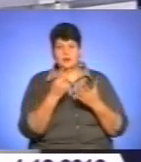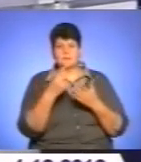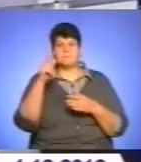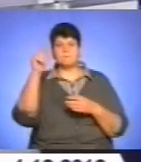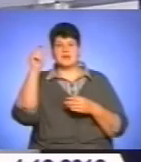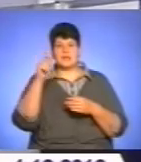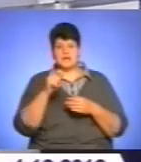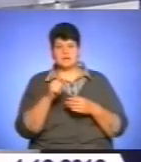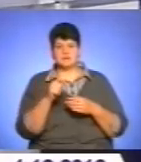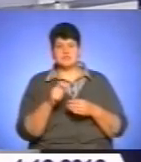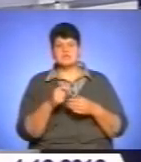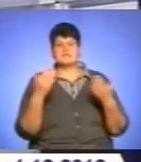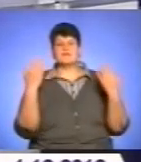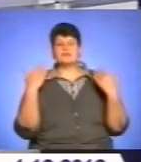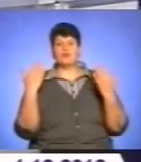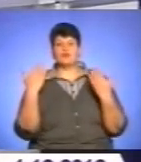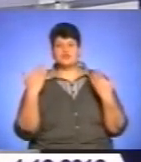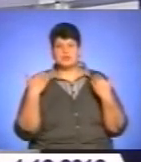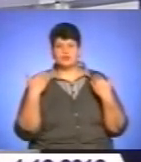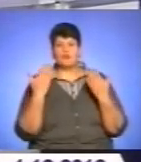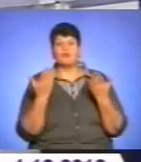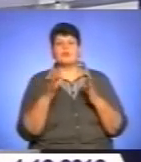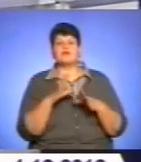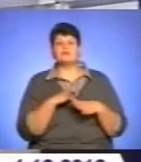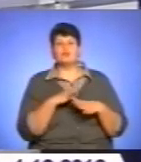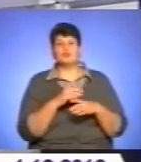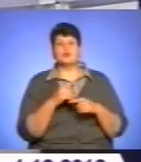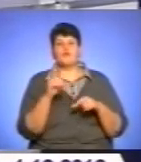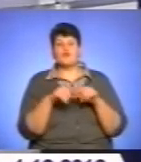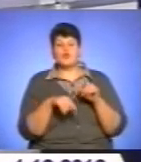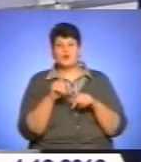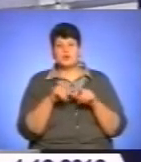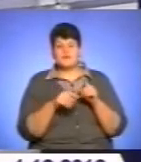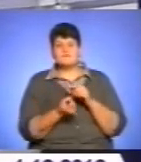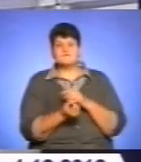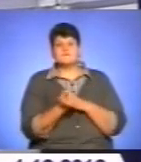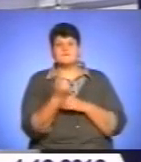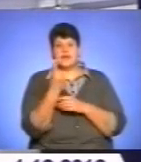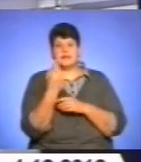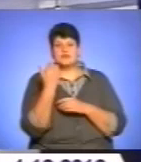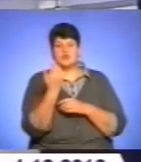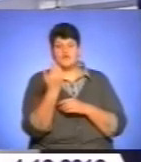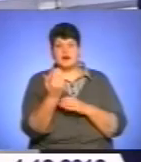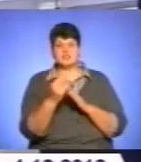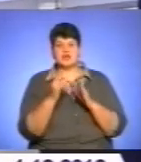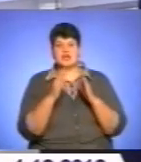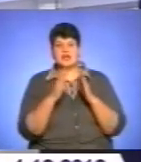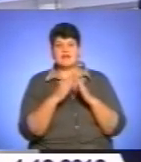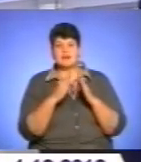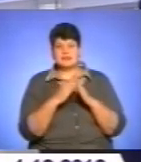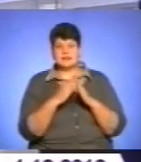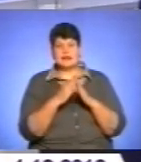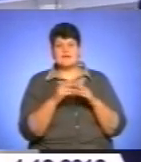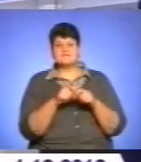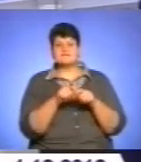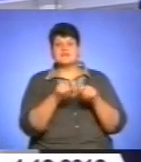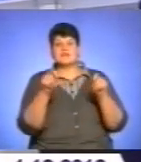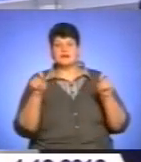з відпочинку, де ви там були в родичів своїх, і виявили, що ваша квартира є відчиненою, або замки